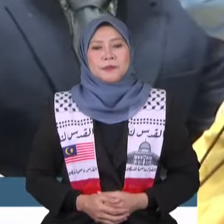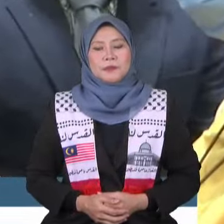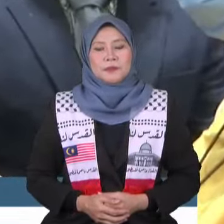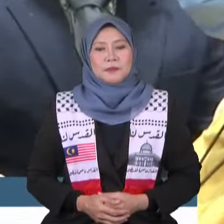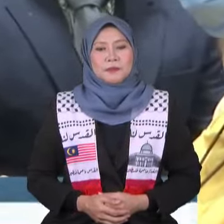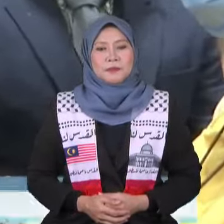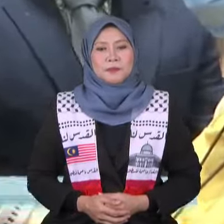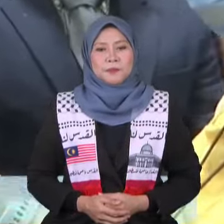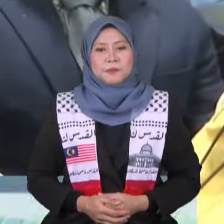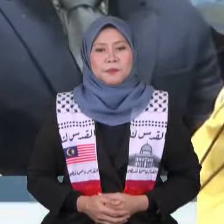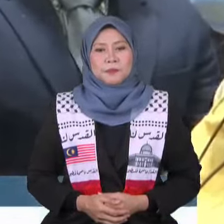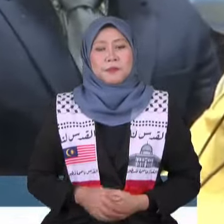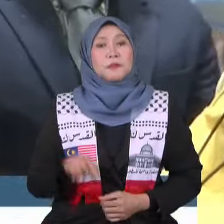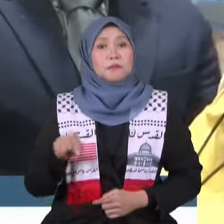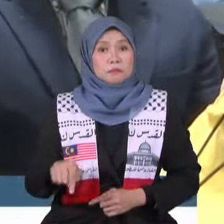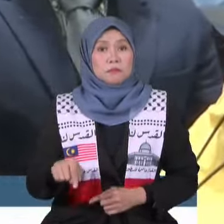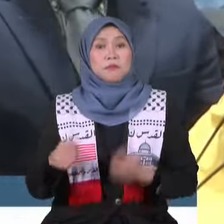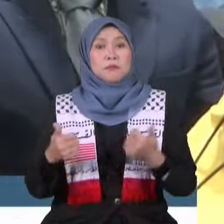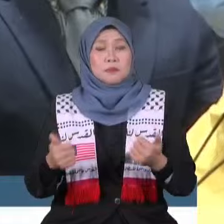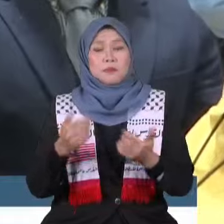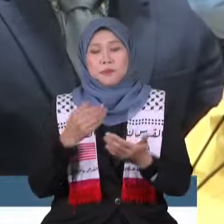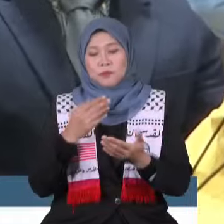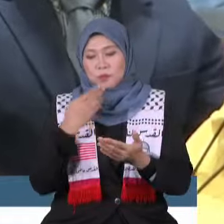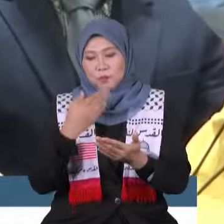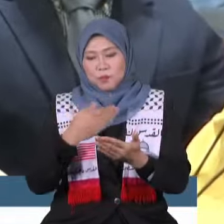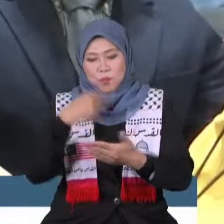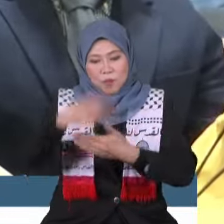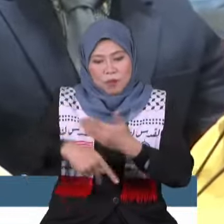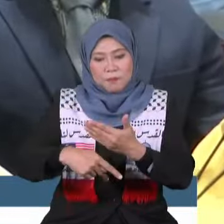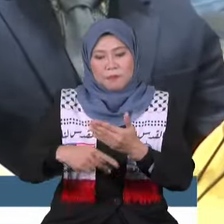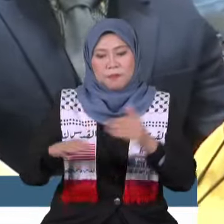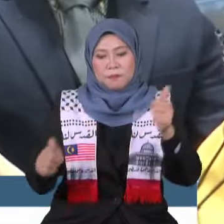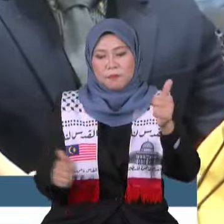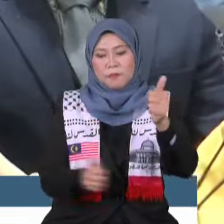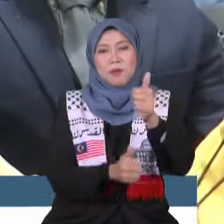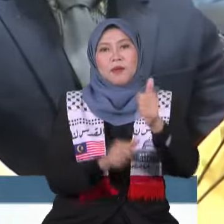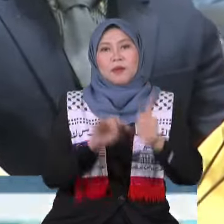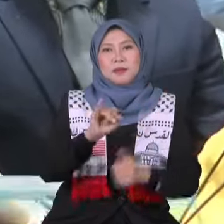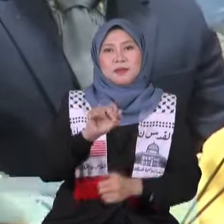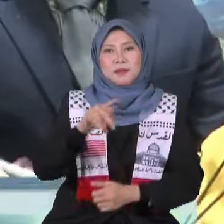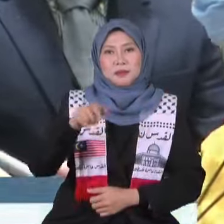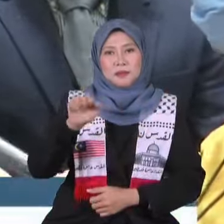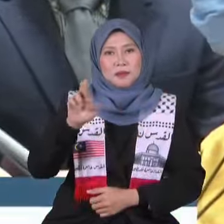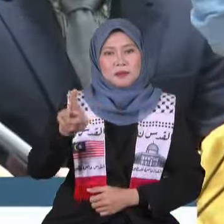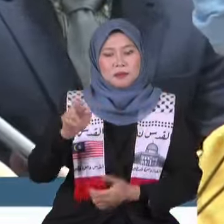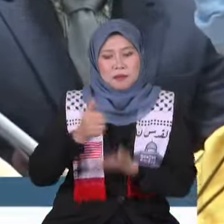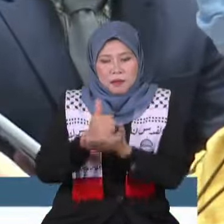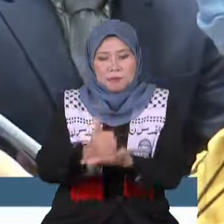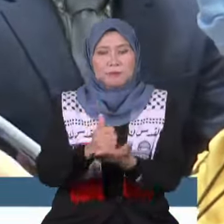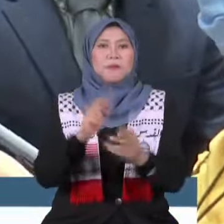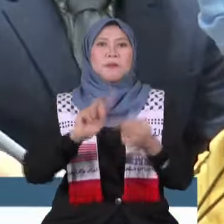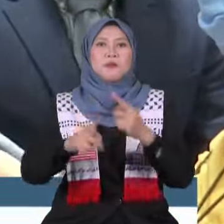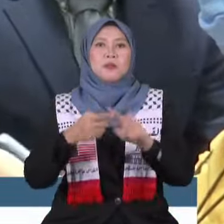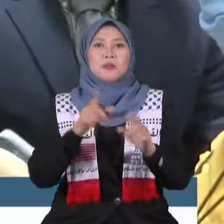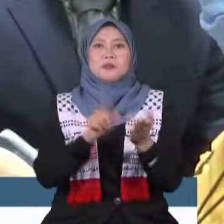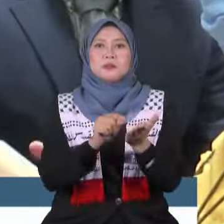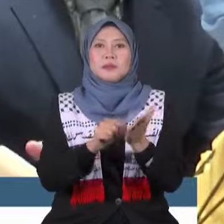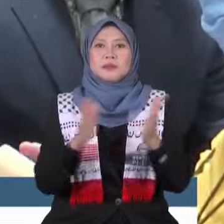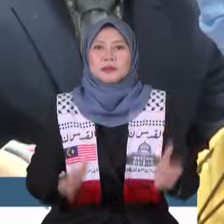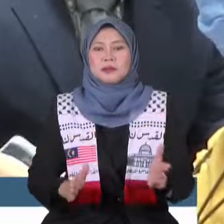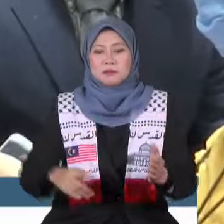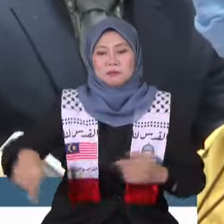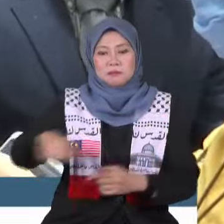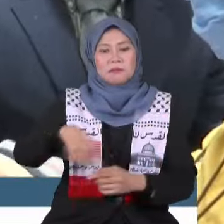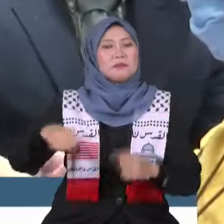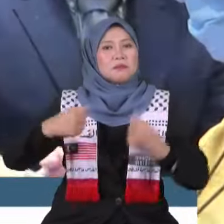Jadi ini juga merupakan salah satu inisiatif di bawah ITA untuk membantu rakan-rakan media supaya mereka juga ada